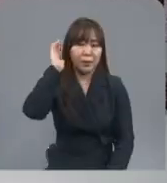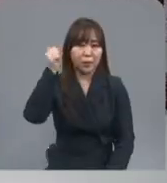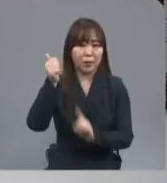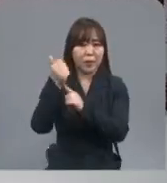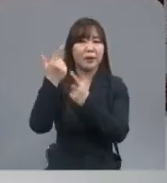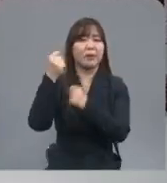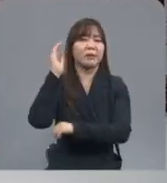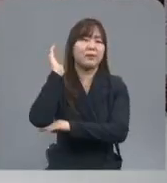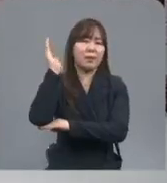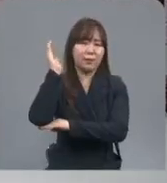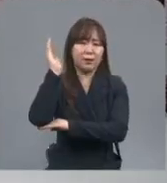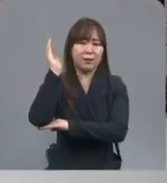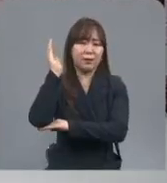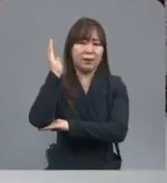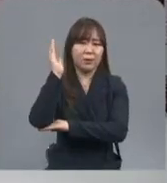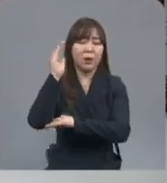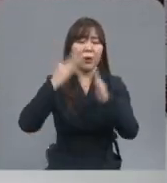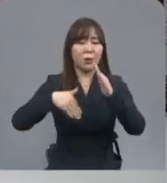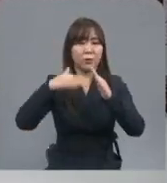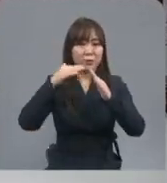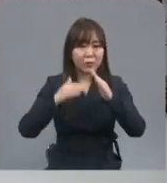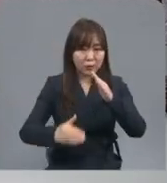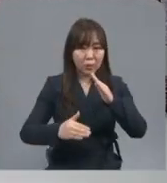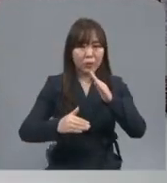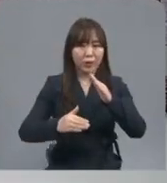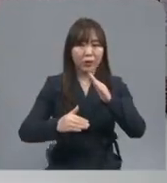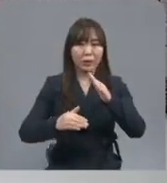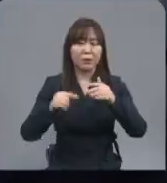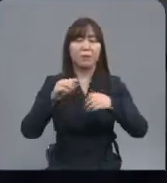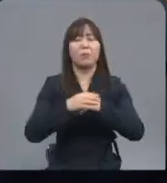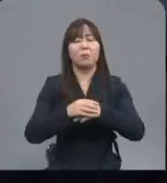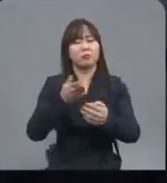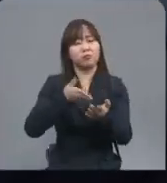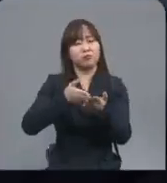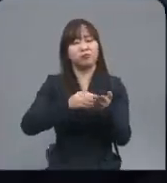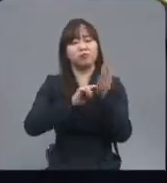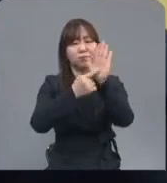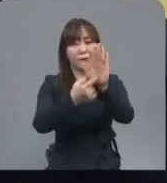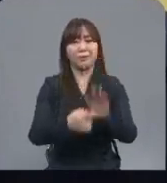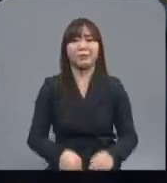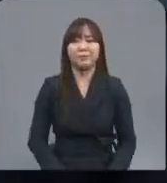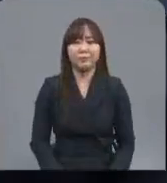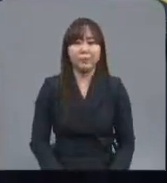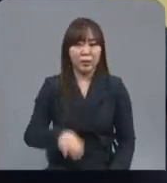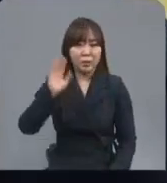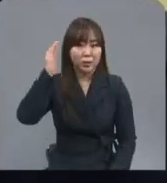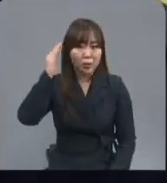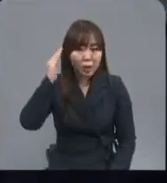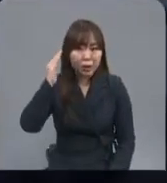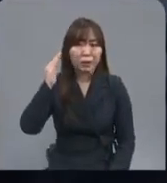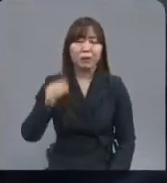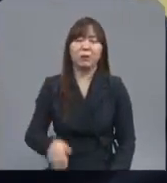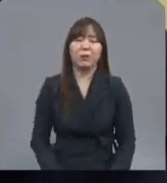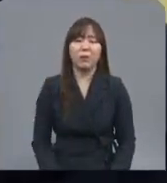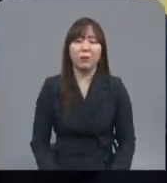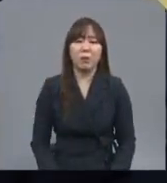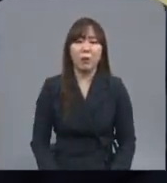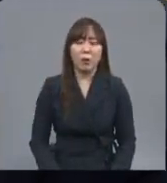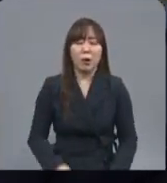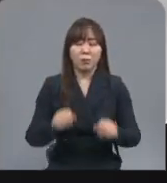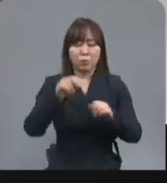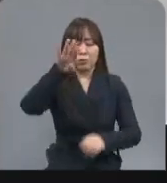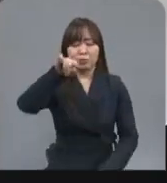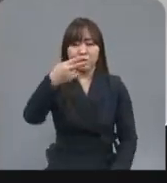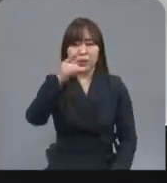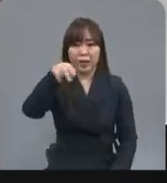cette réaction résulte de la demande de yens startenberg secrétaire général de l'OTAN qui a exhorté le gouvernement